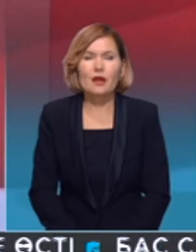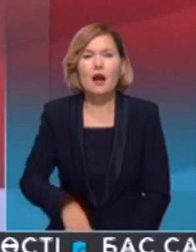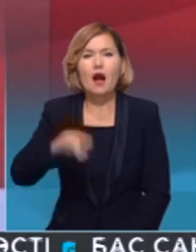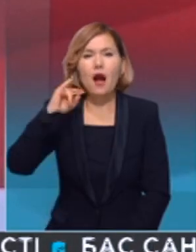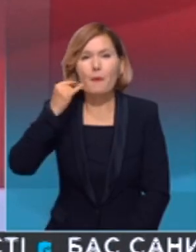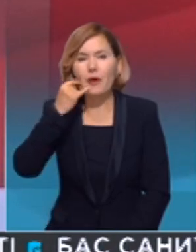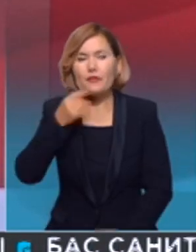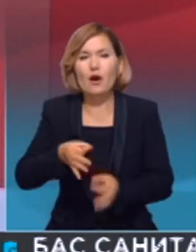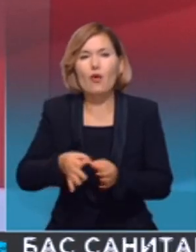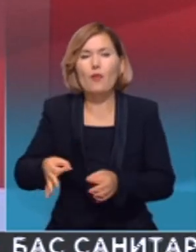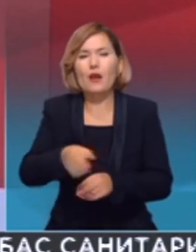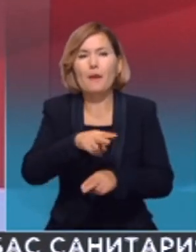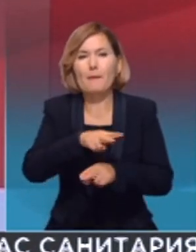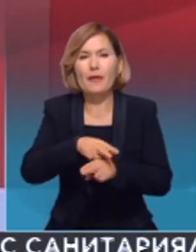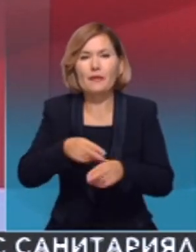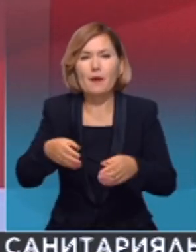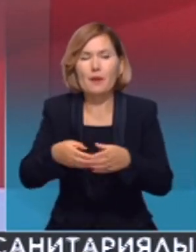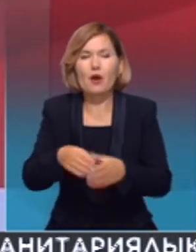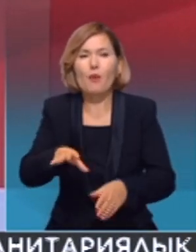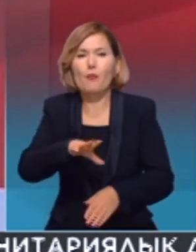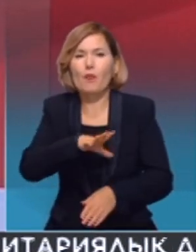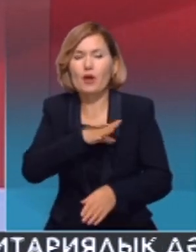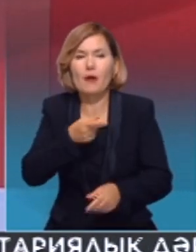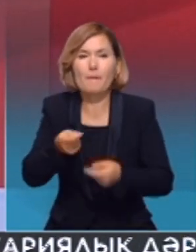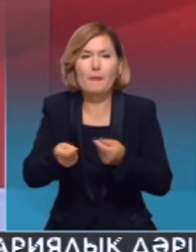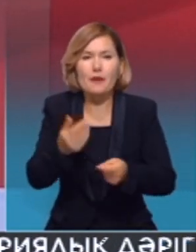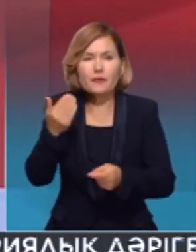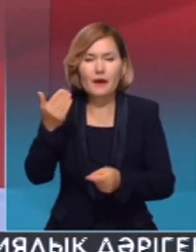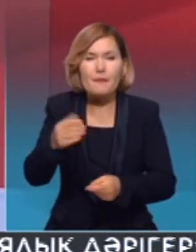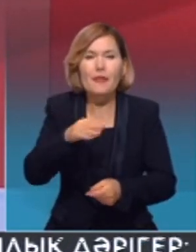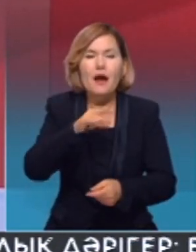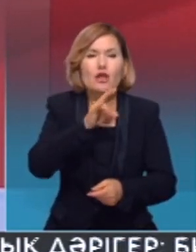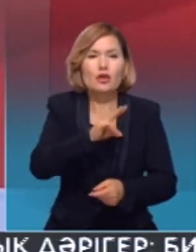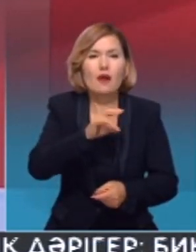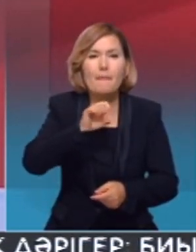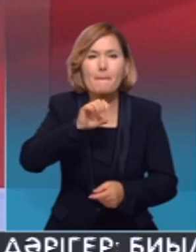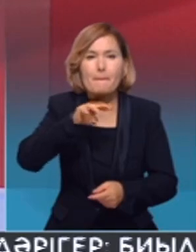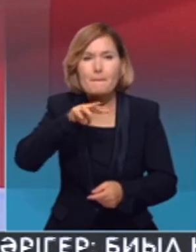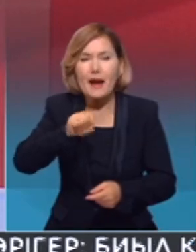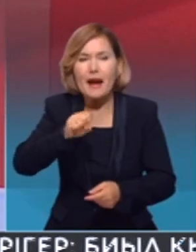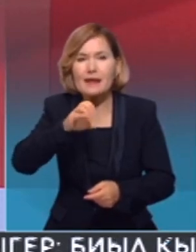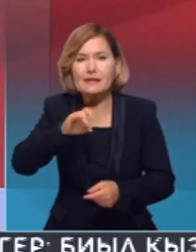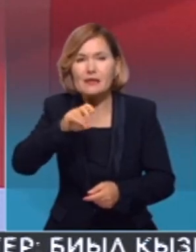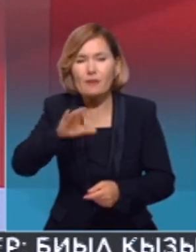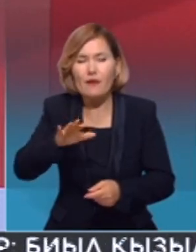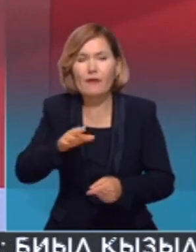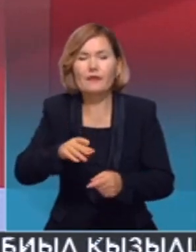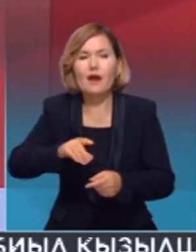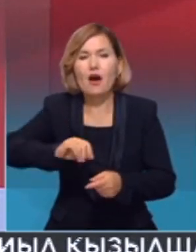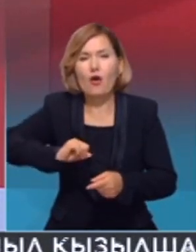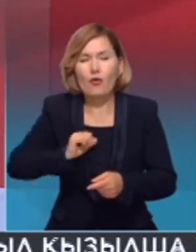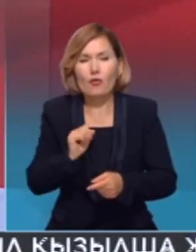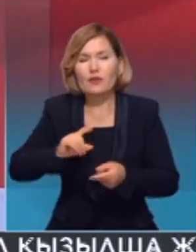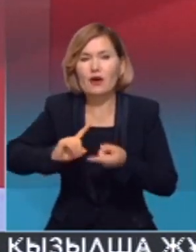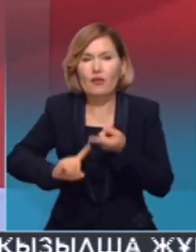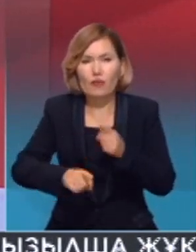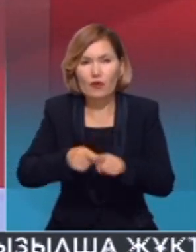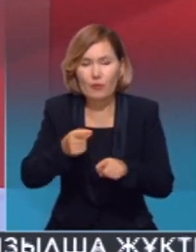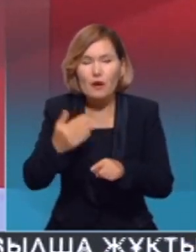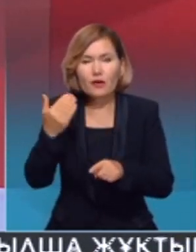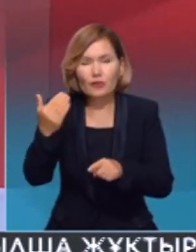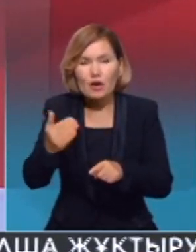Астрамыз Павлодар облысы полиция департаментының бұрынғы бастығы Нұрлан Мәсімов пен оның сыбайластарына қатысты бүгін сот үкімі